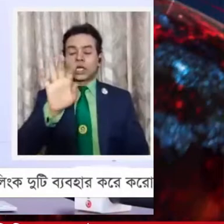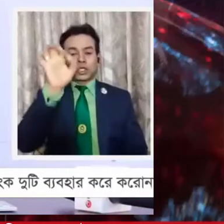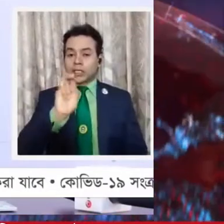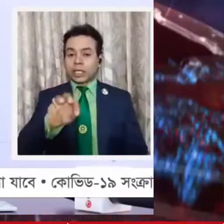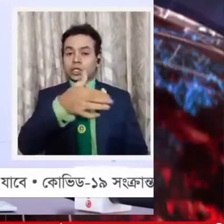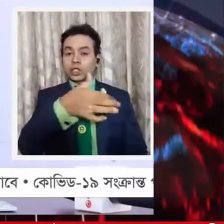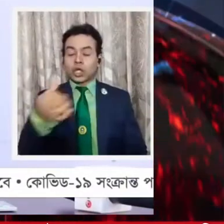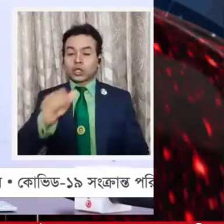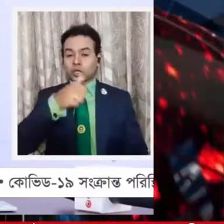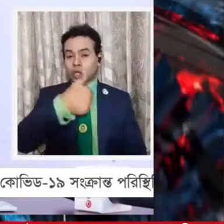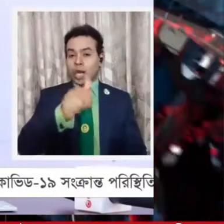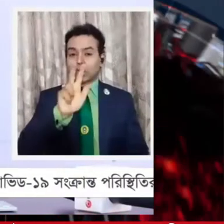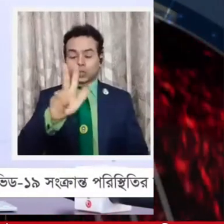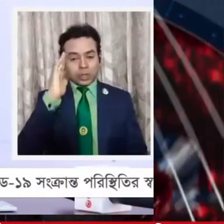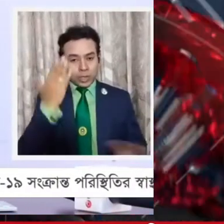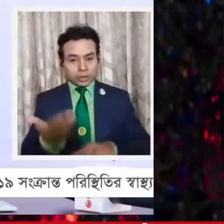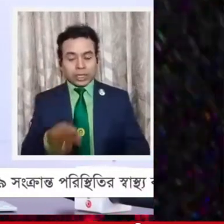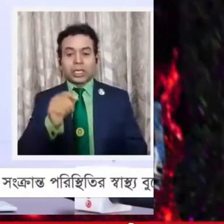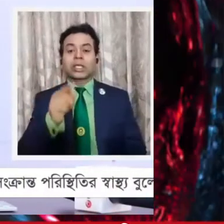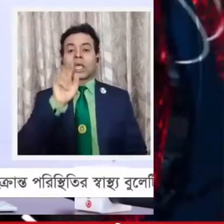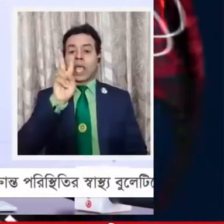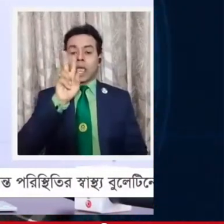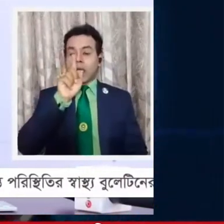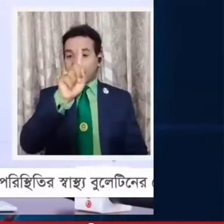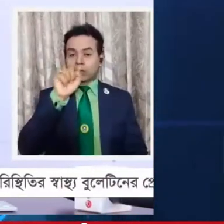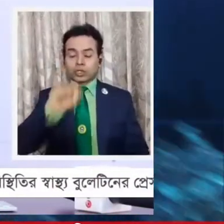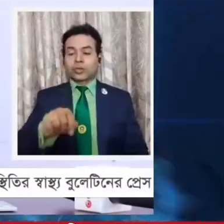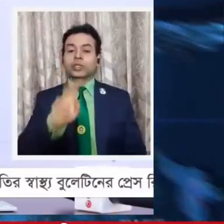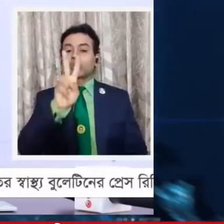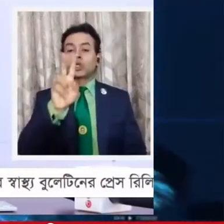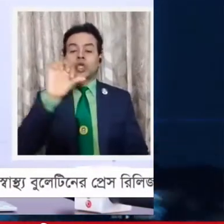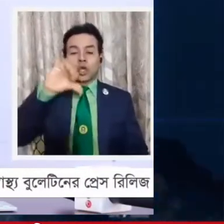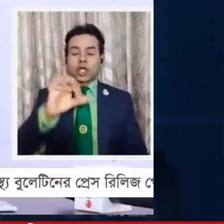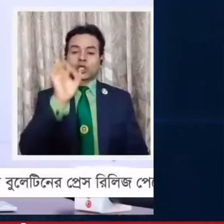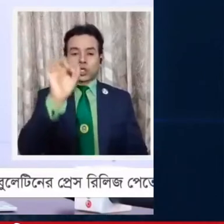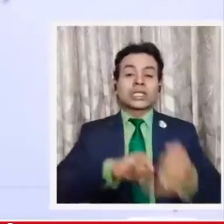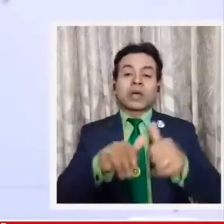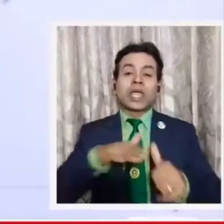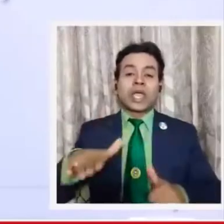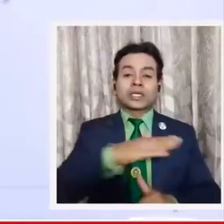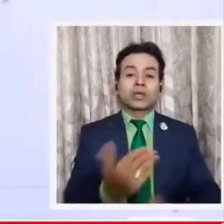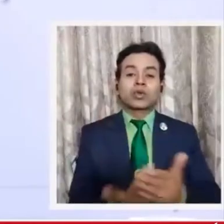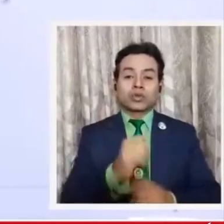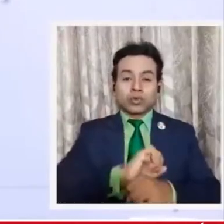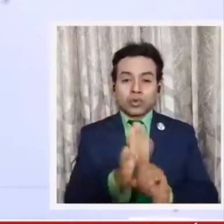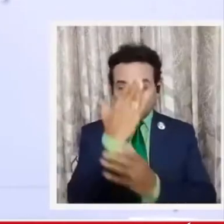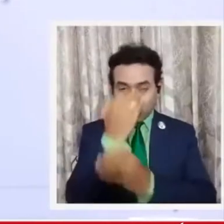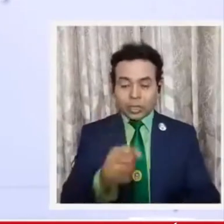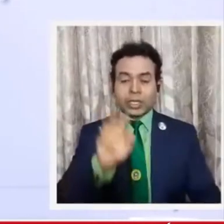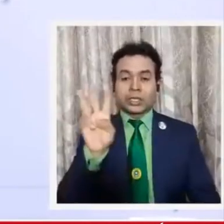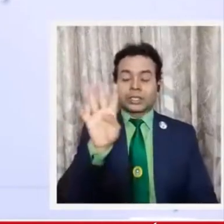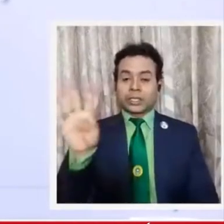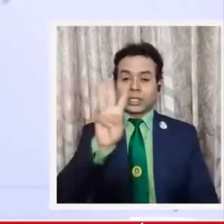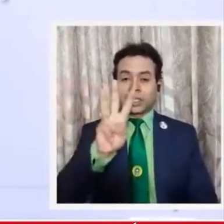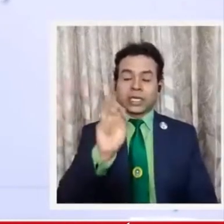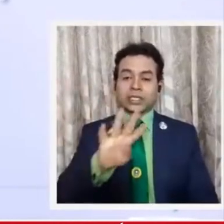1,13,556 জন। 24 ঘন্টায় মৃত্যুবরণ করেছেন 50 জন। এ পর্যন্ত 2,668 জন। গতকাল রোববার দেশে করোনায়